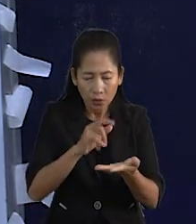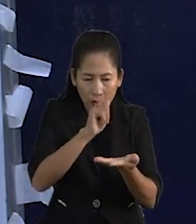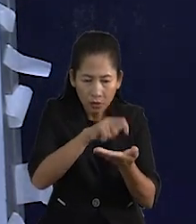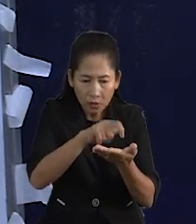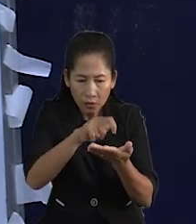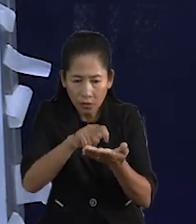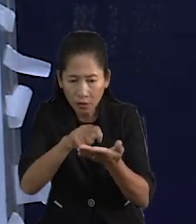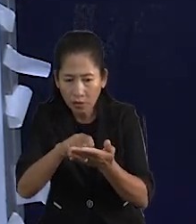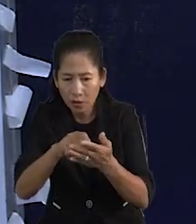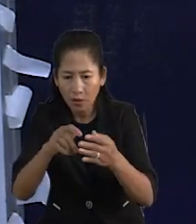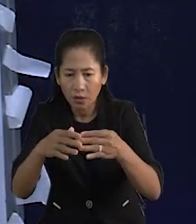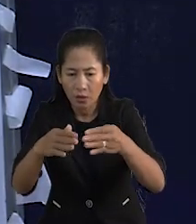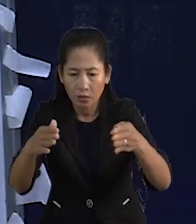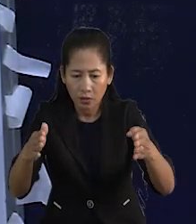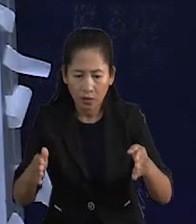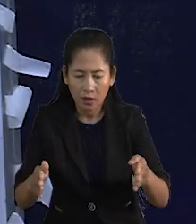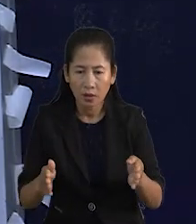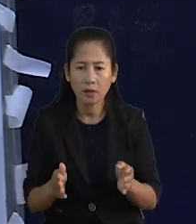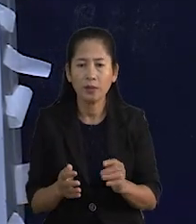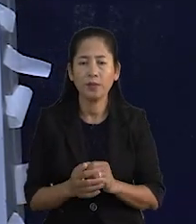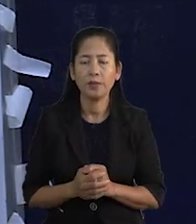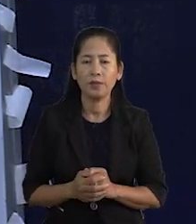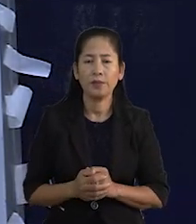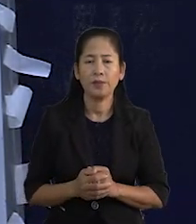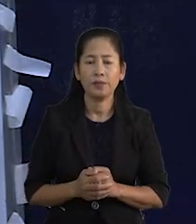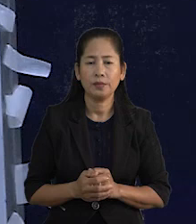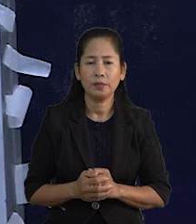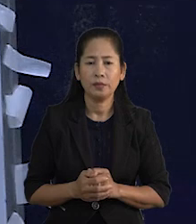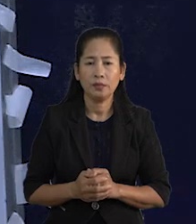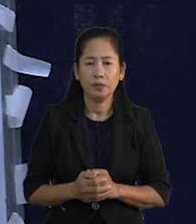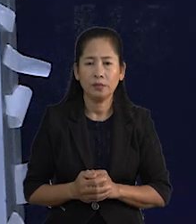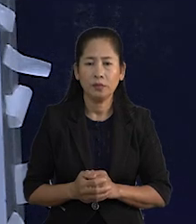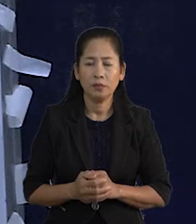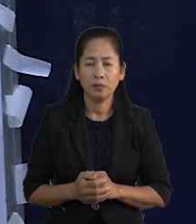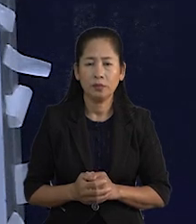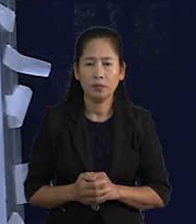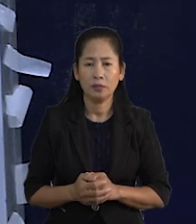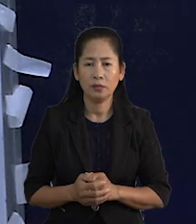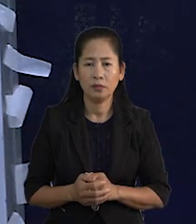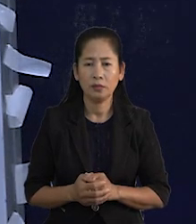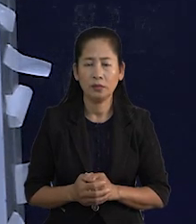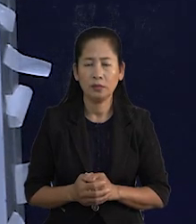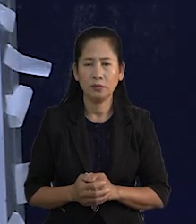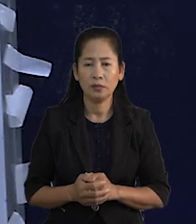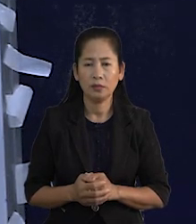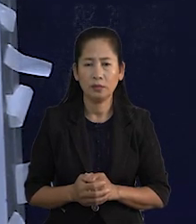ណីក្នុងទីធ្លាមេមន់